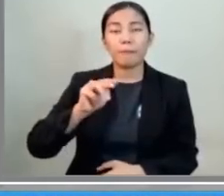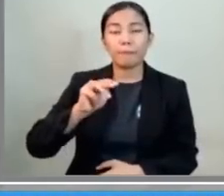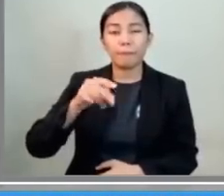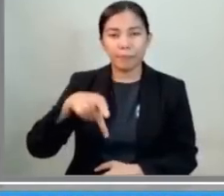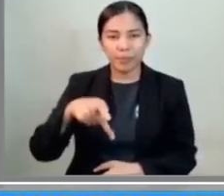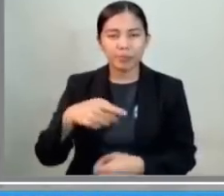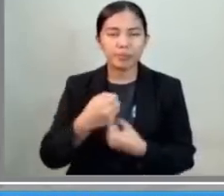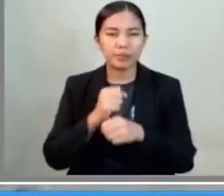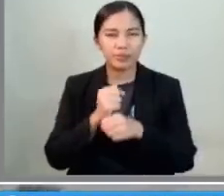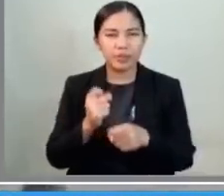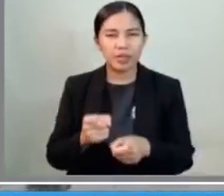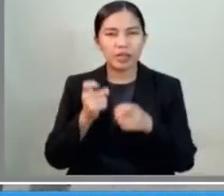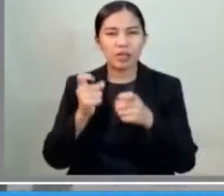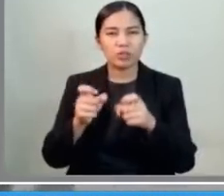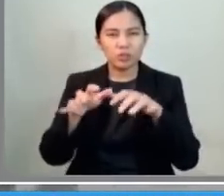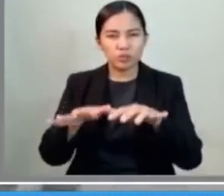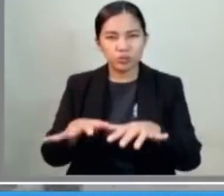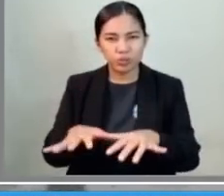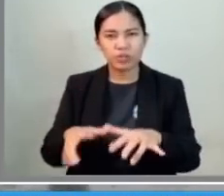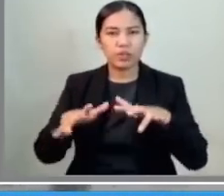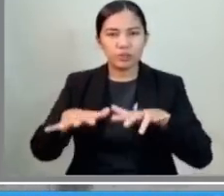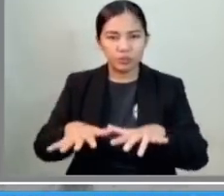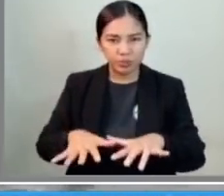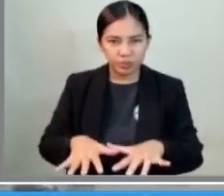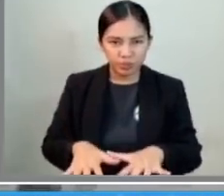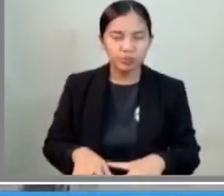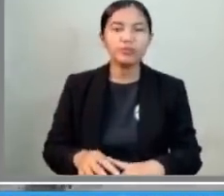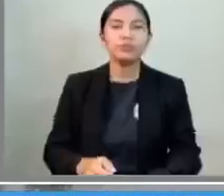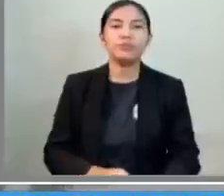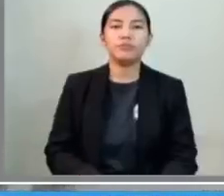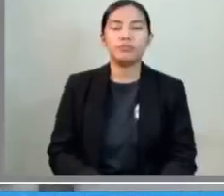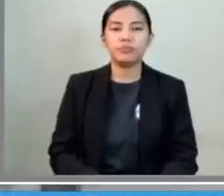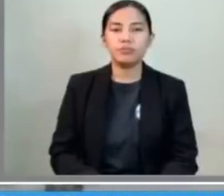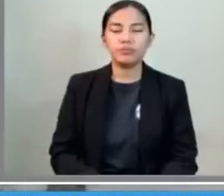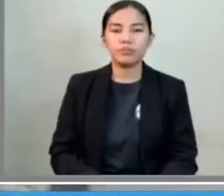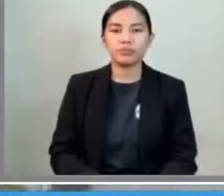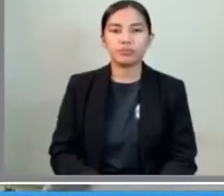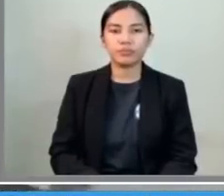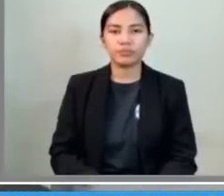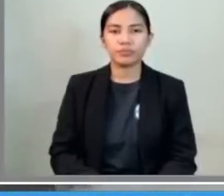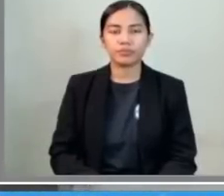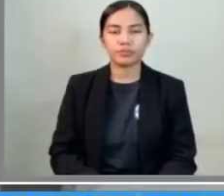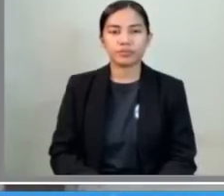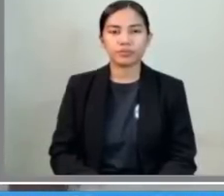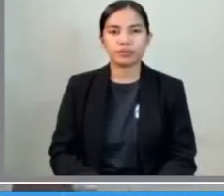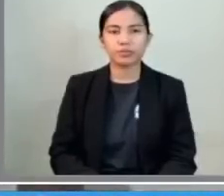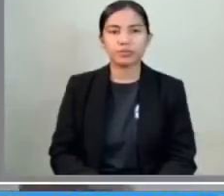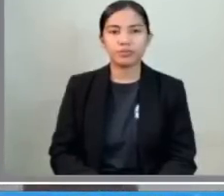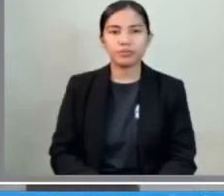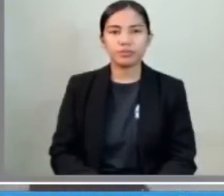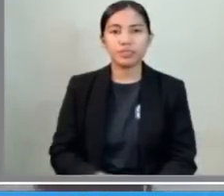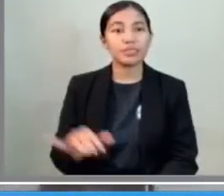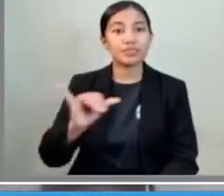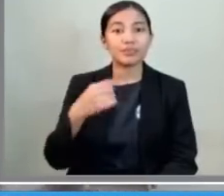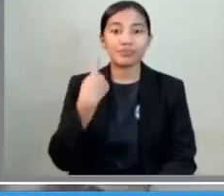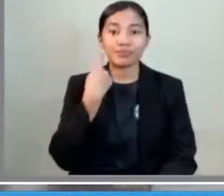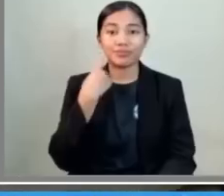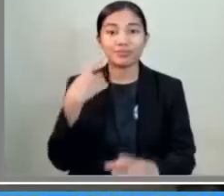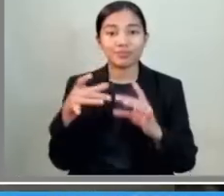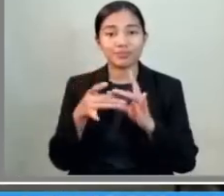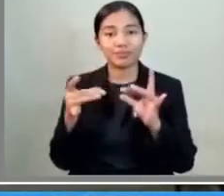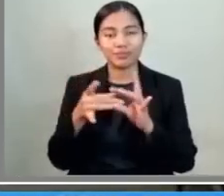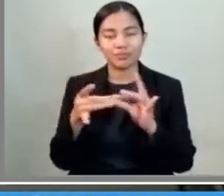pagbawas natin ng tubig kaysa yung pagbalik ng tubig. Mm-hmm. At yun po, kagaya na nabanggit nyo sa kanina, Sir Rafi, siguro